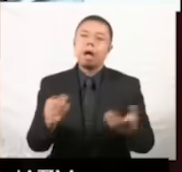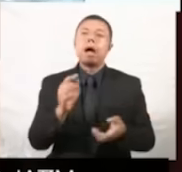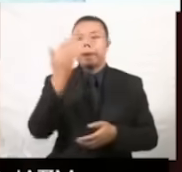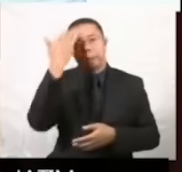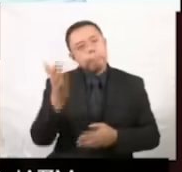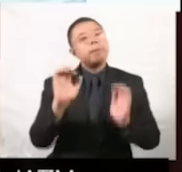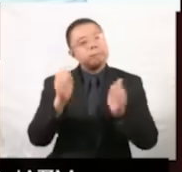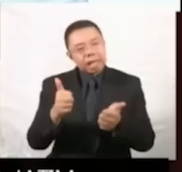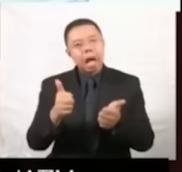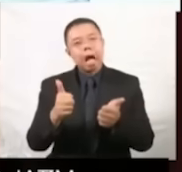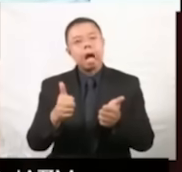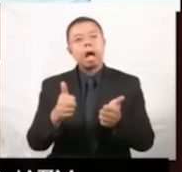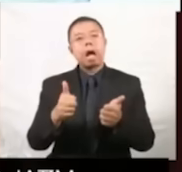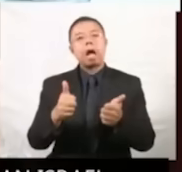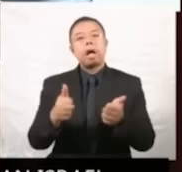itu sampai